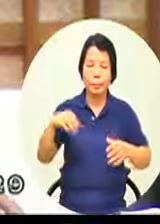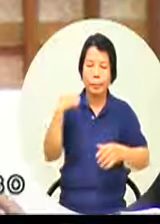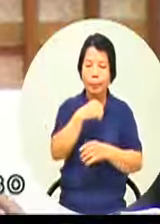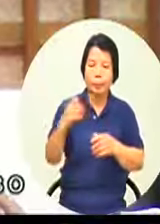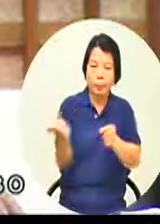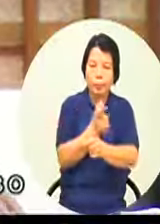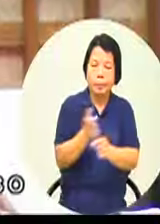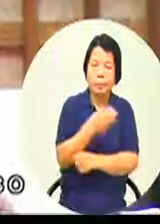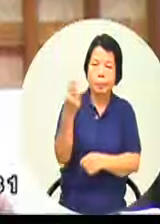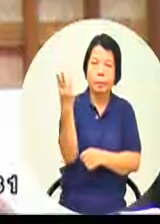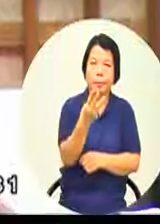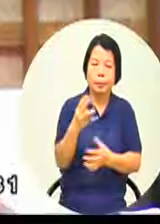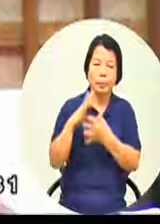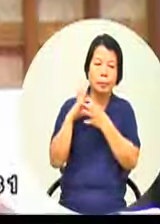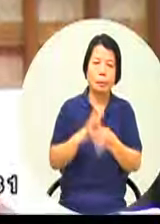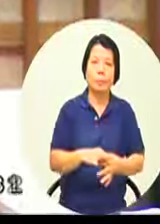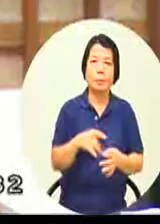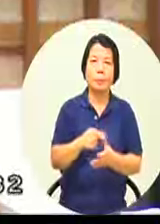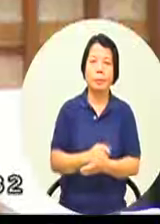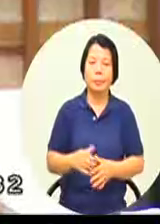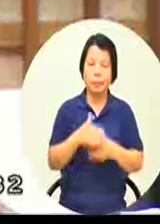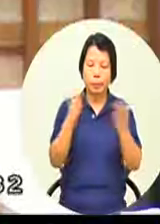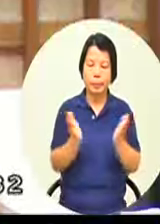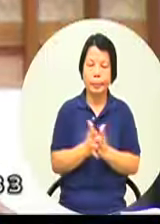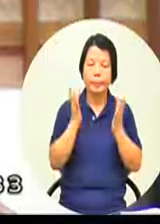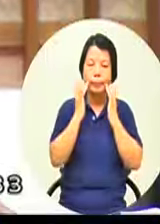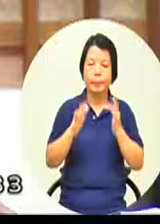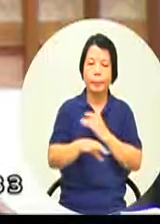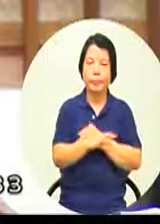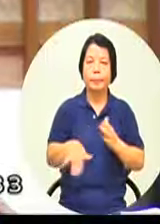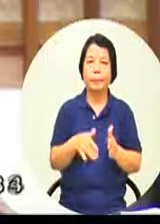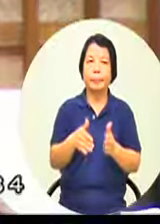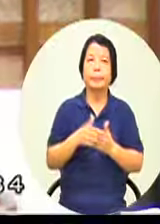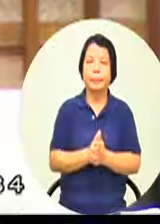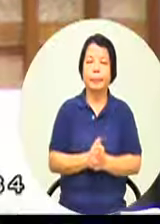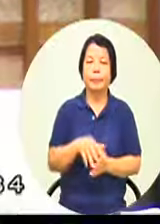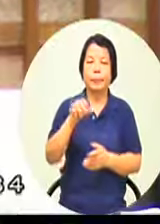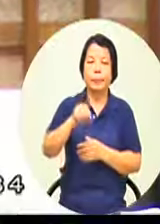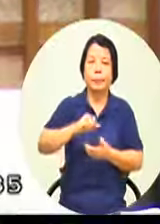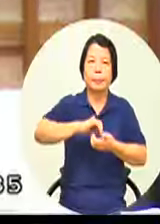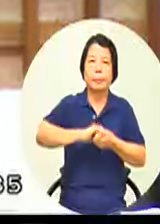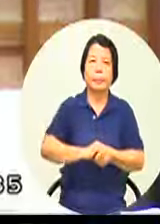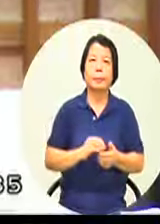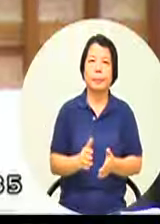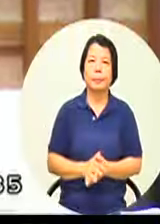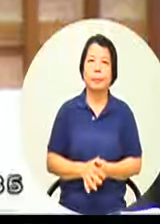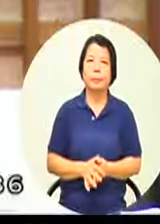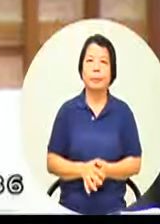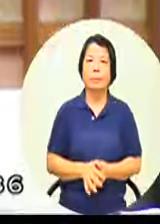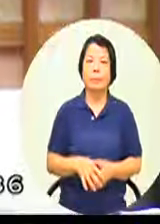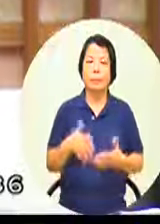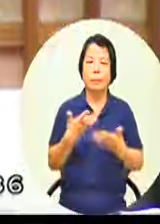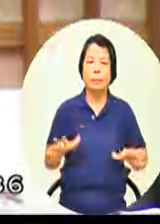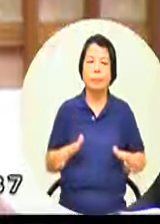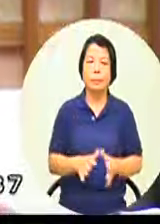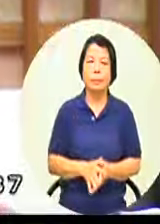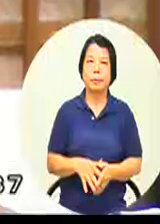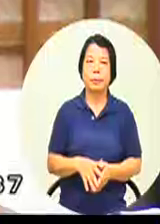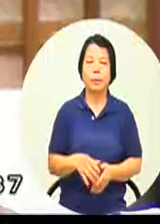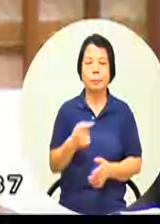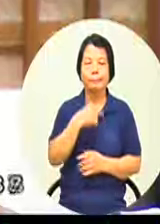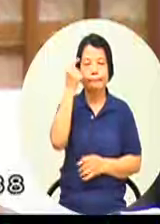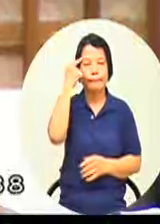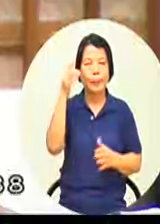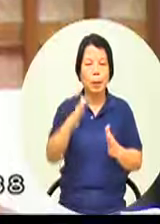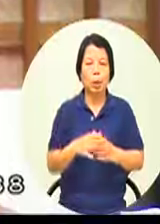齐发，让我们这个整个的市场的这个机制这个认定之下，内心就有想说啊，整个菜价又飙